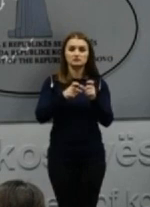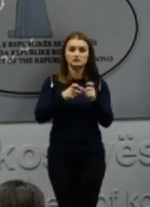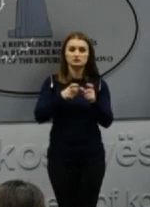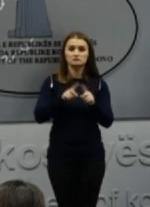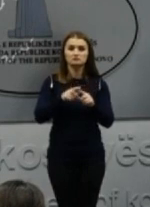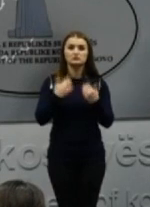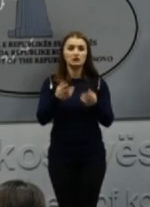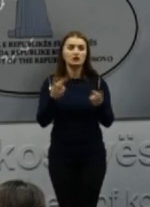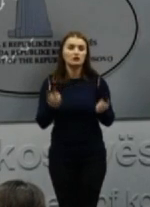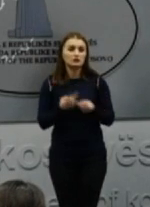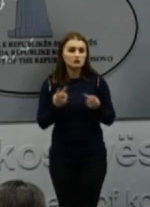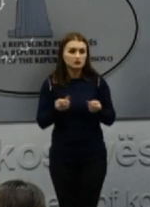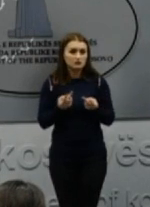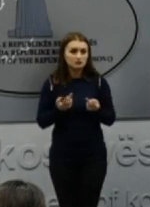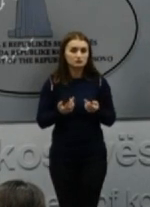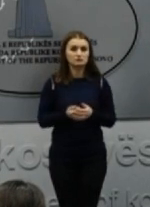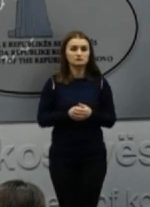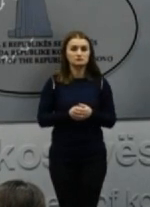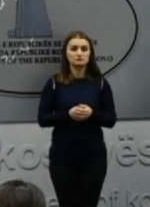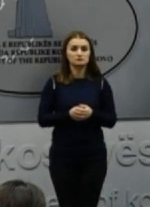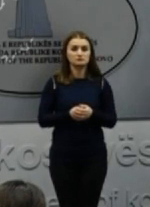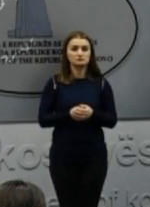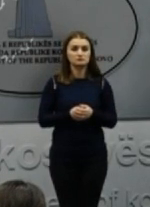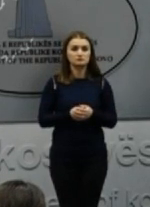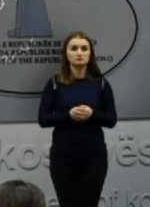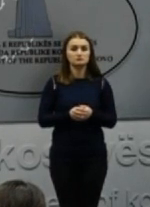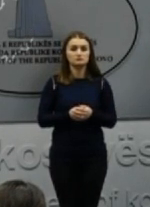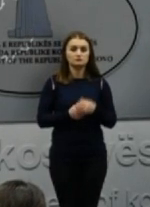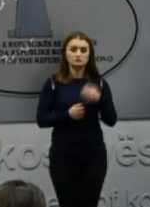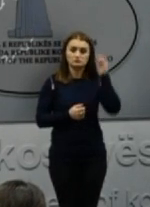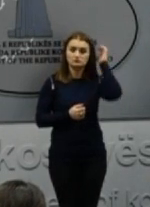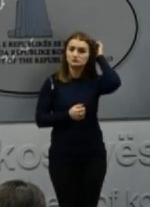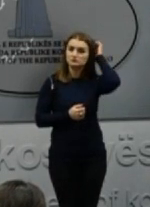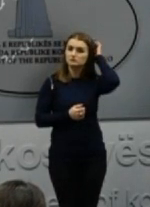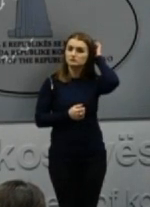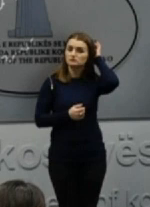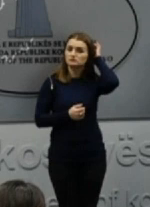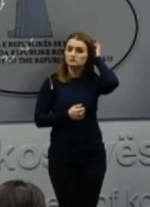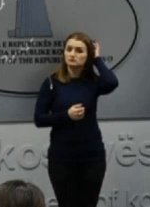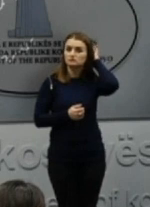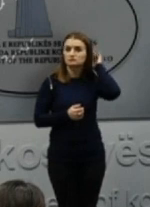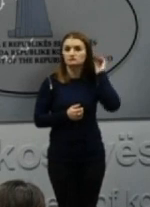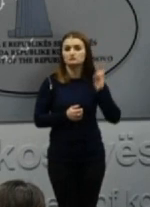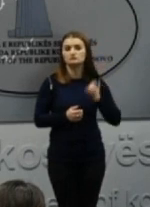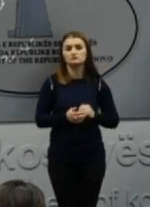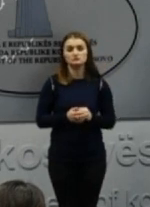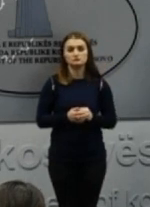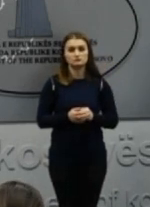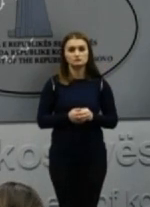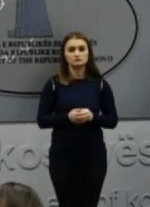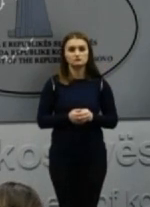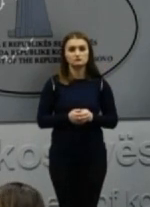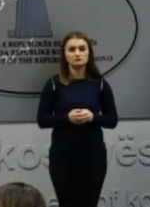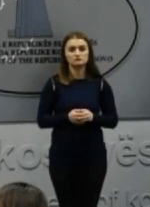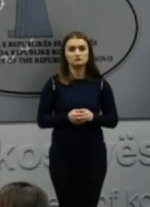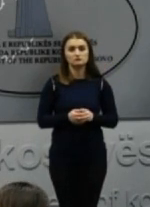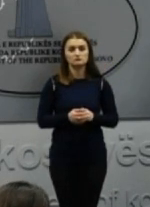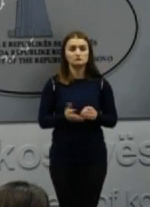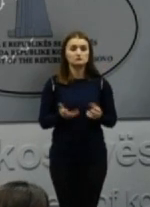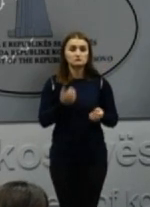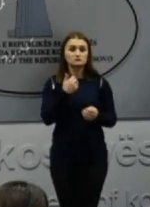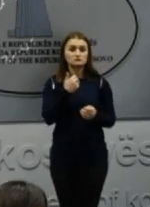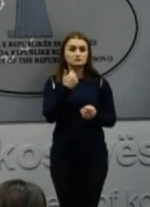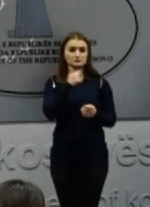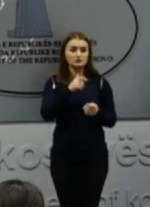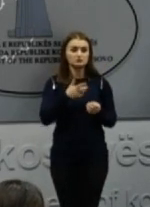qenë ndoshta nëse guzoj me thonë ose me kalu mas leti këtë krizë energetike, sepse rrymen që e